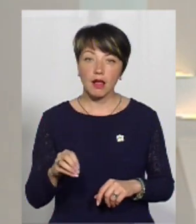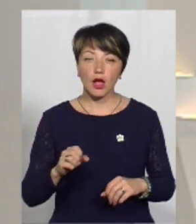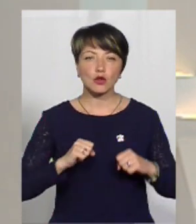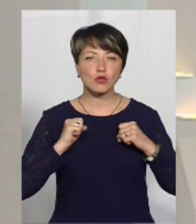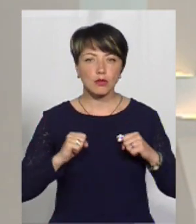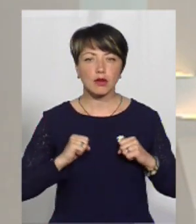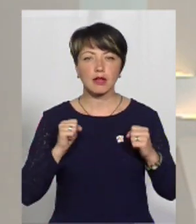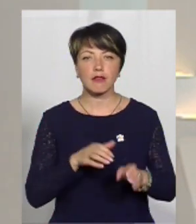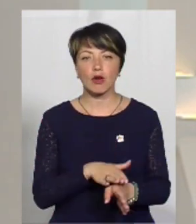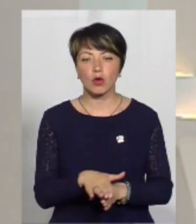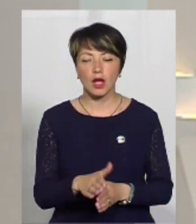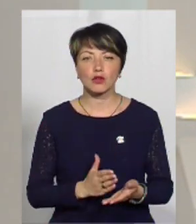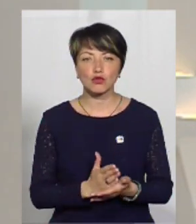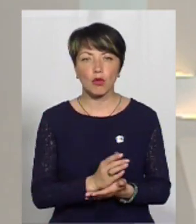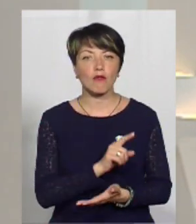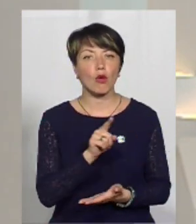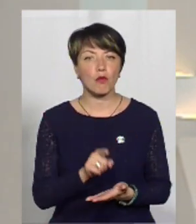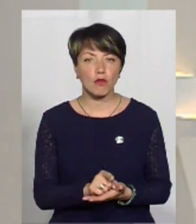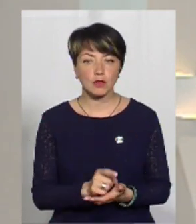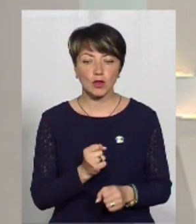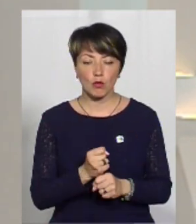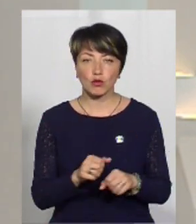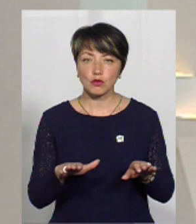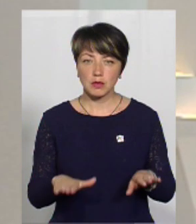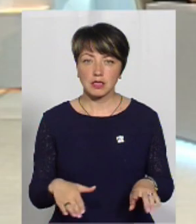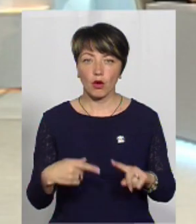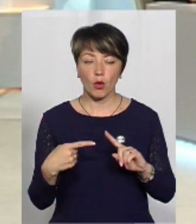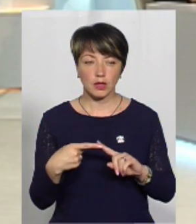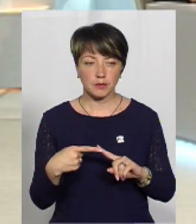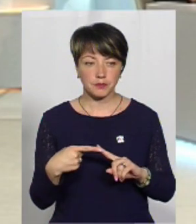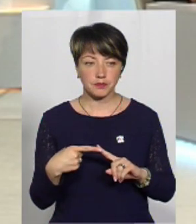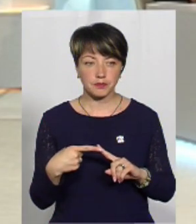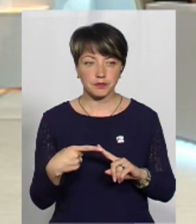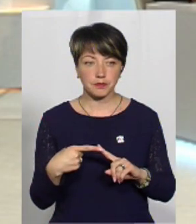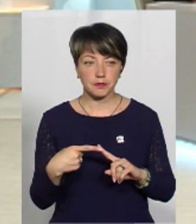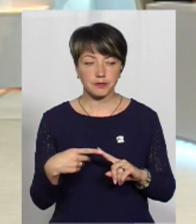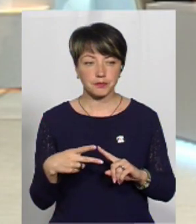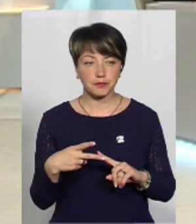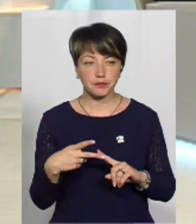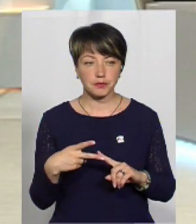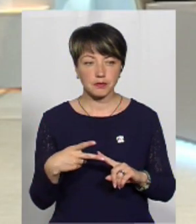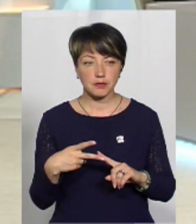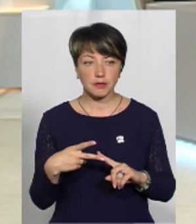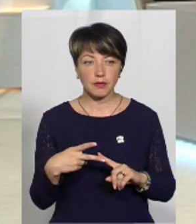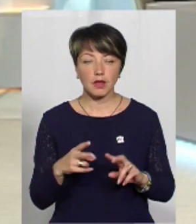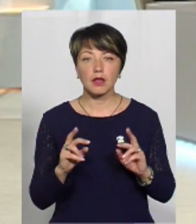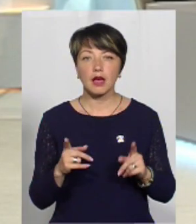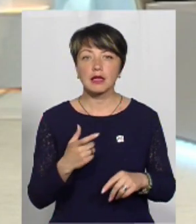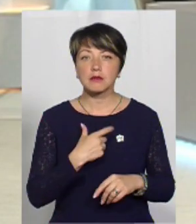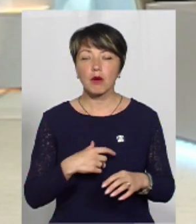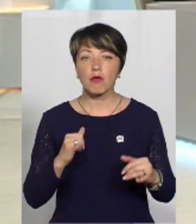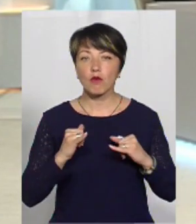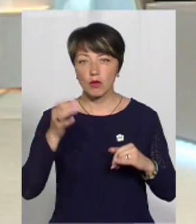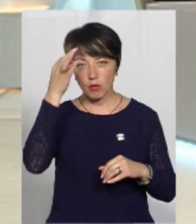сумлінне виконання службових обов'язків на робочому місці – це одне. А як себе